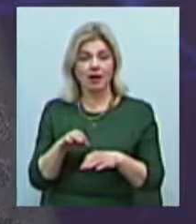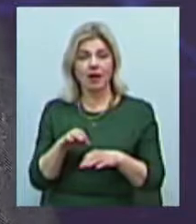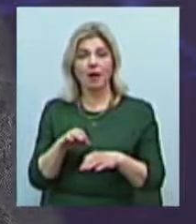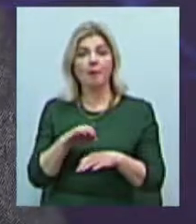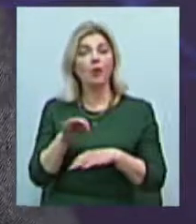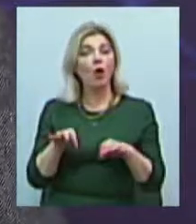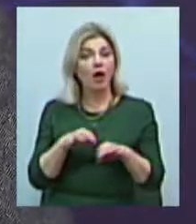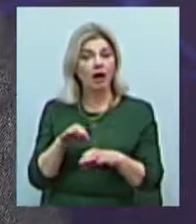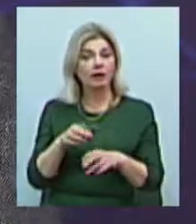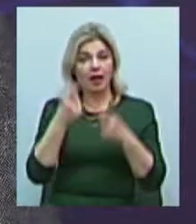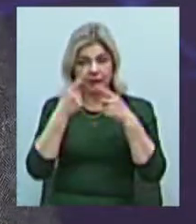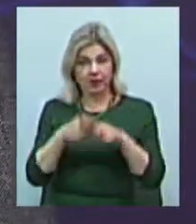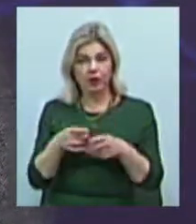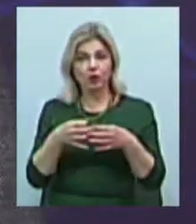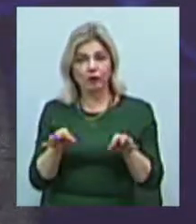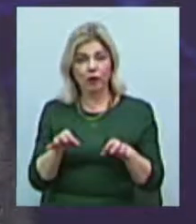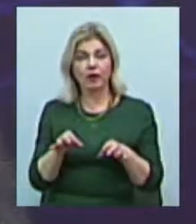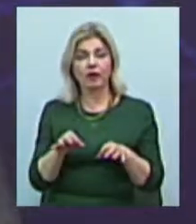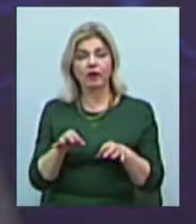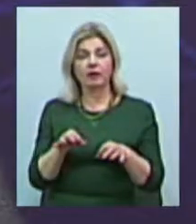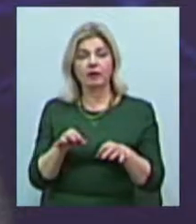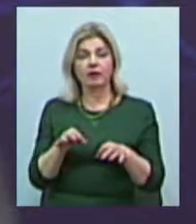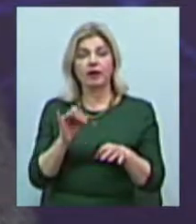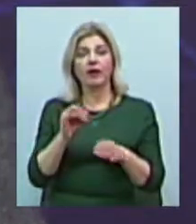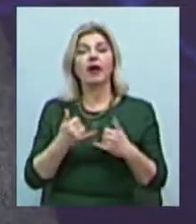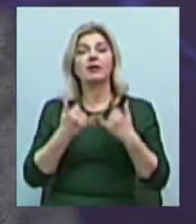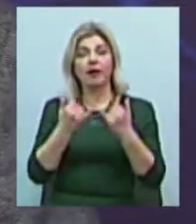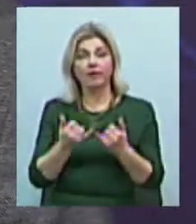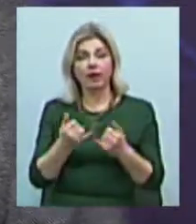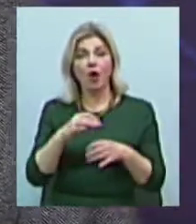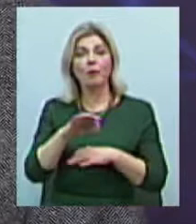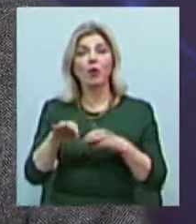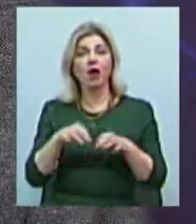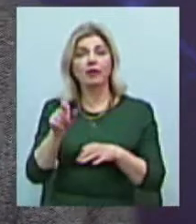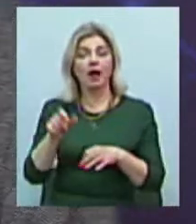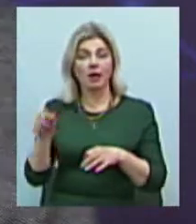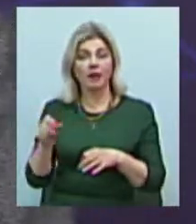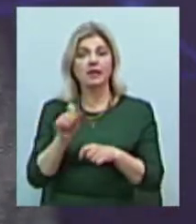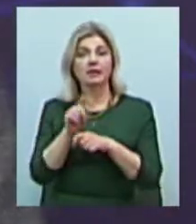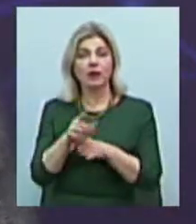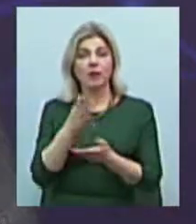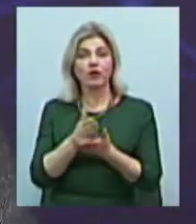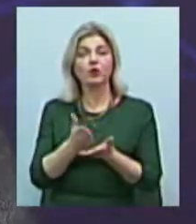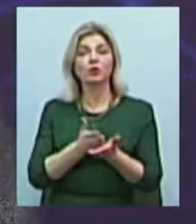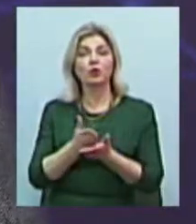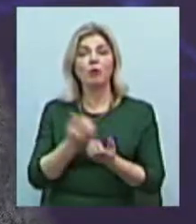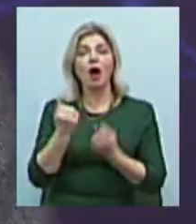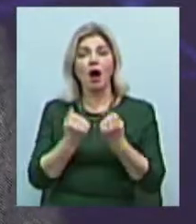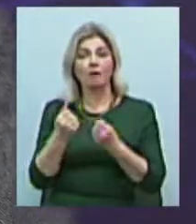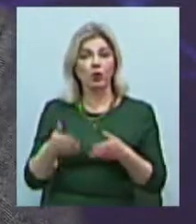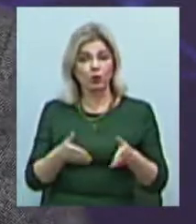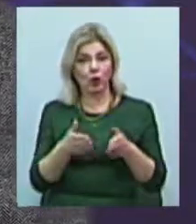проєкт, технічне завдання до проєкту і надається проєктантам, замовник є служба автомобільних доріг, вона це